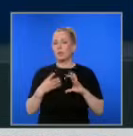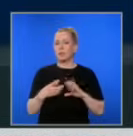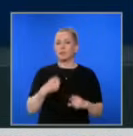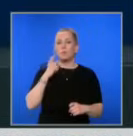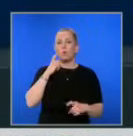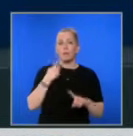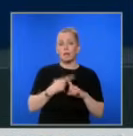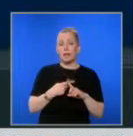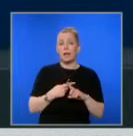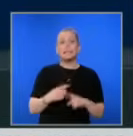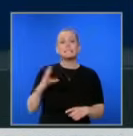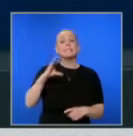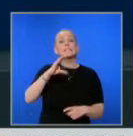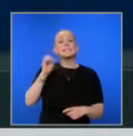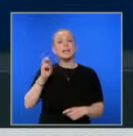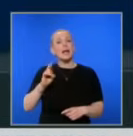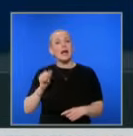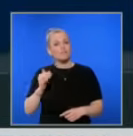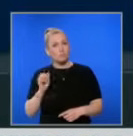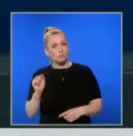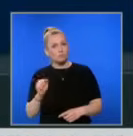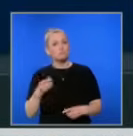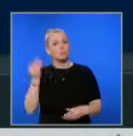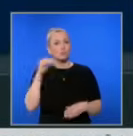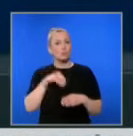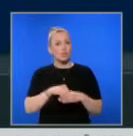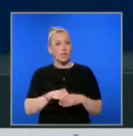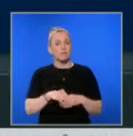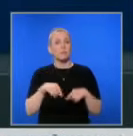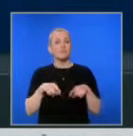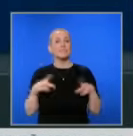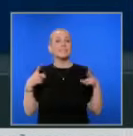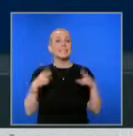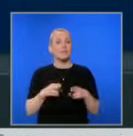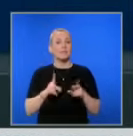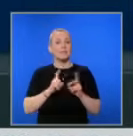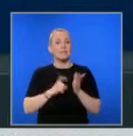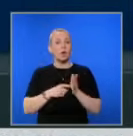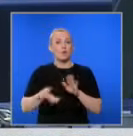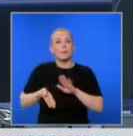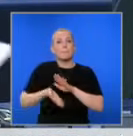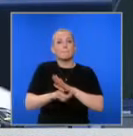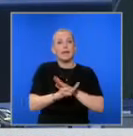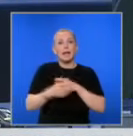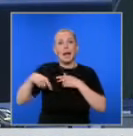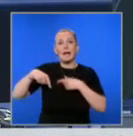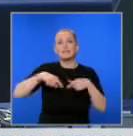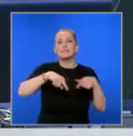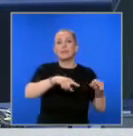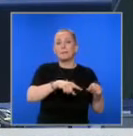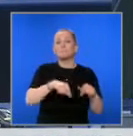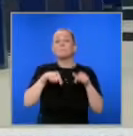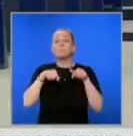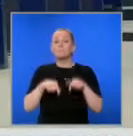тероризъм. Сараево участва успешно и в спирането на нелегалната миграция към Европа. Европейската комисия отчита като успехи решението